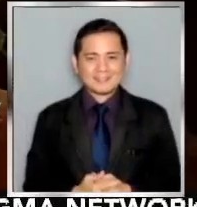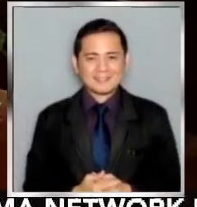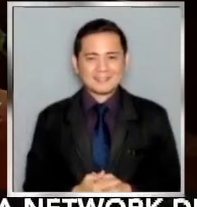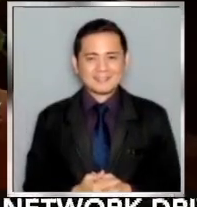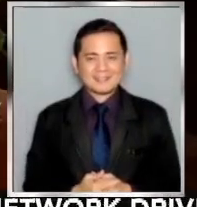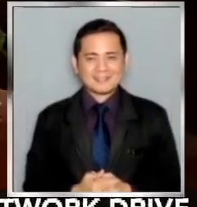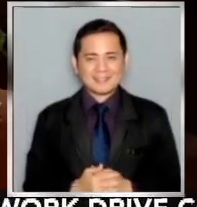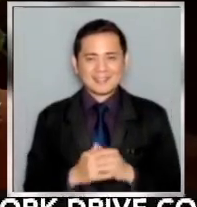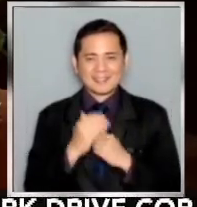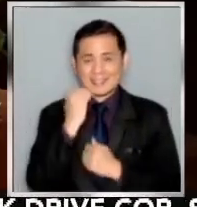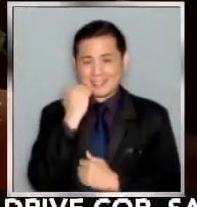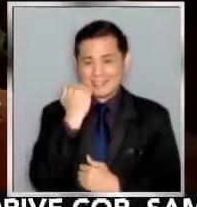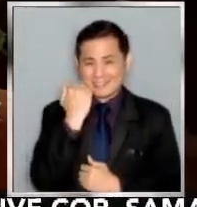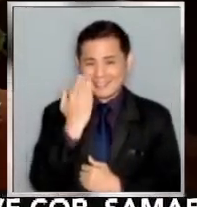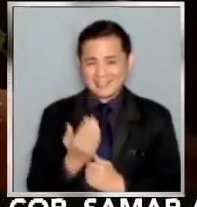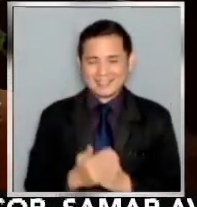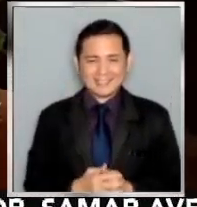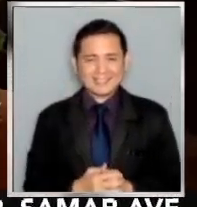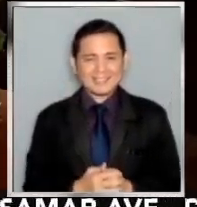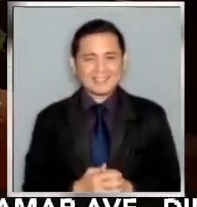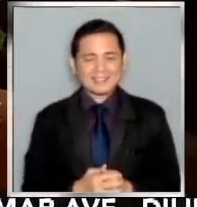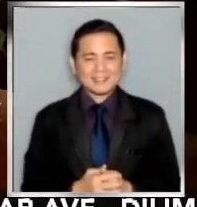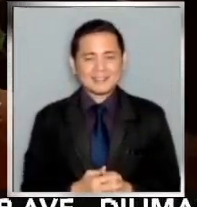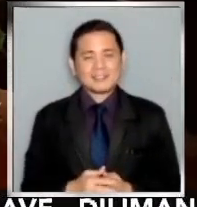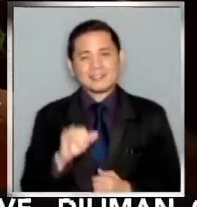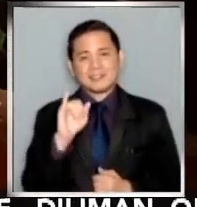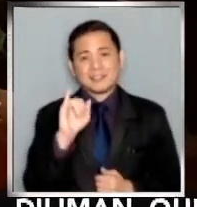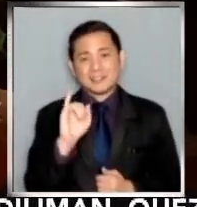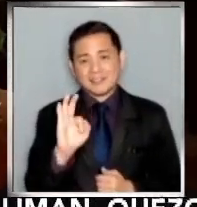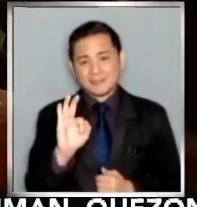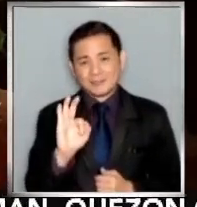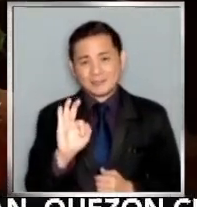Well, siguro kapag... You're blushing.